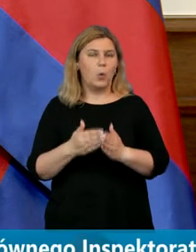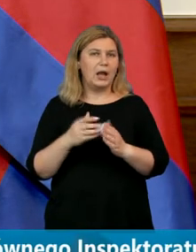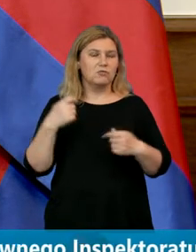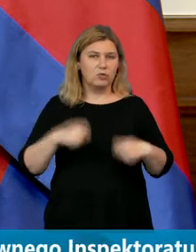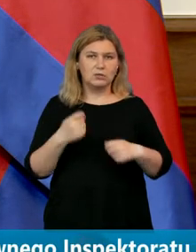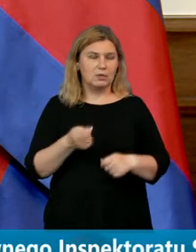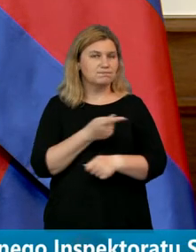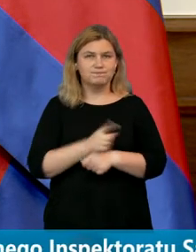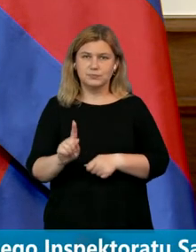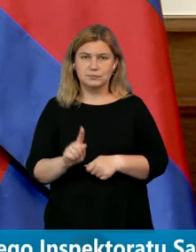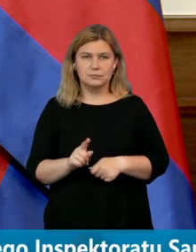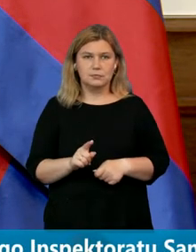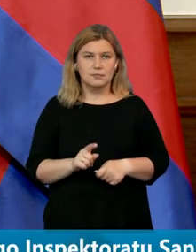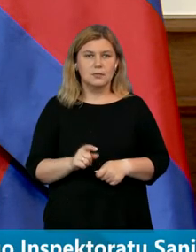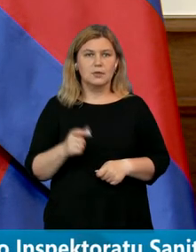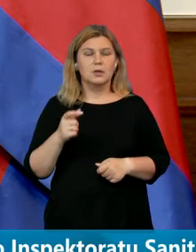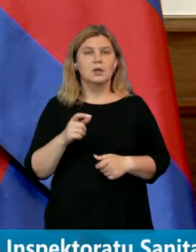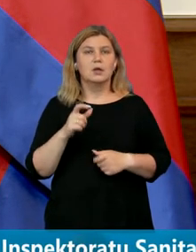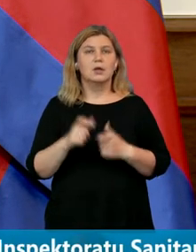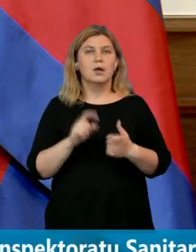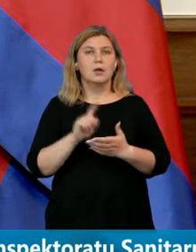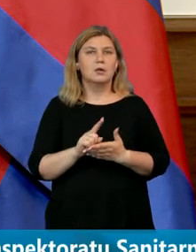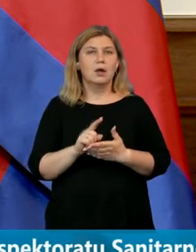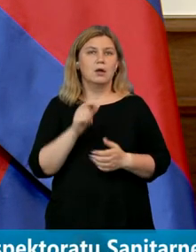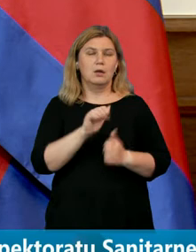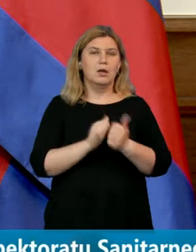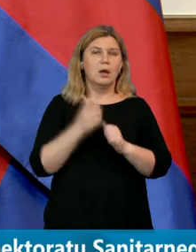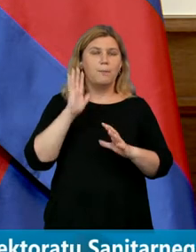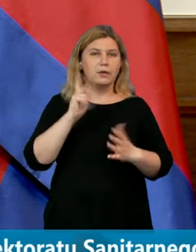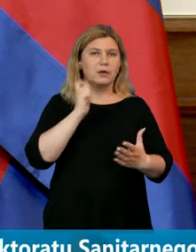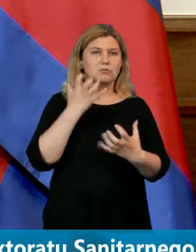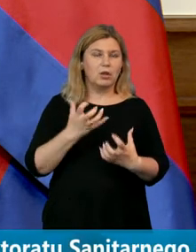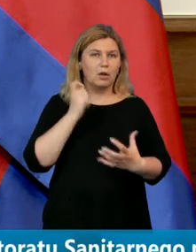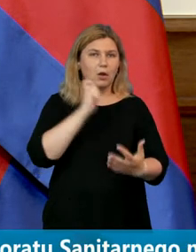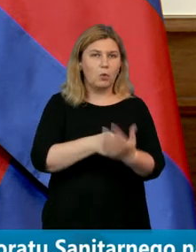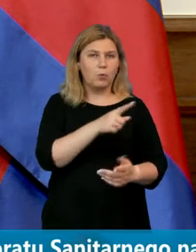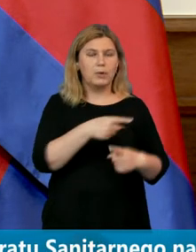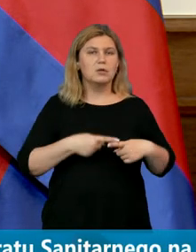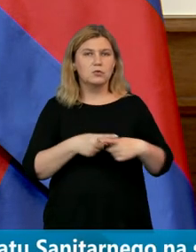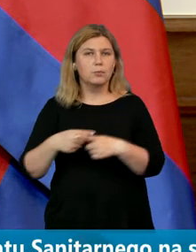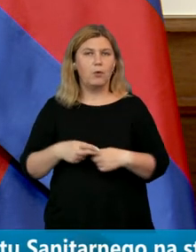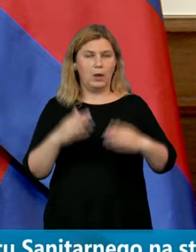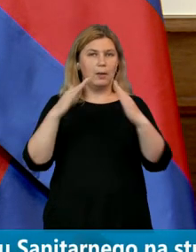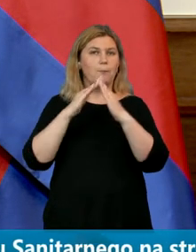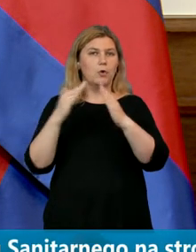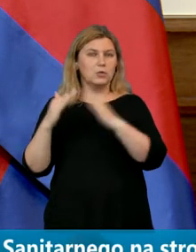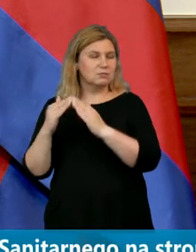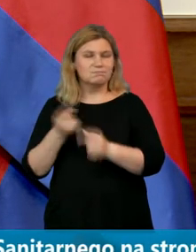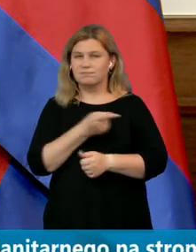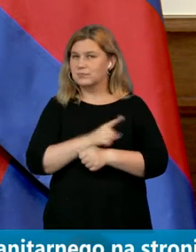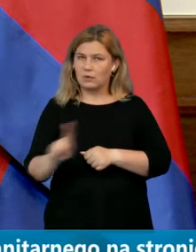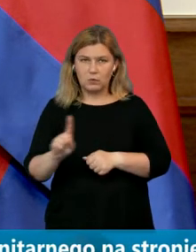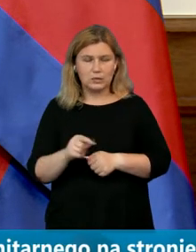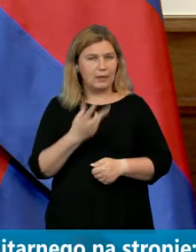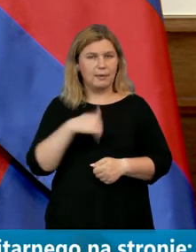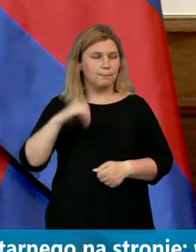udało. Z żeglugą się udało, z portem już nie. Potem chcieliśmy kupić tą spółkę razem z nieruchomościami. Niestety też się to nie udało, nie było